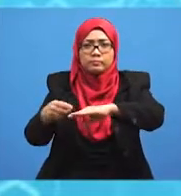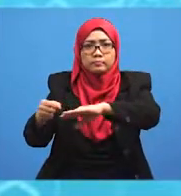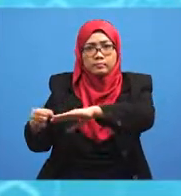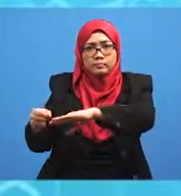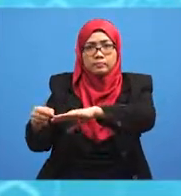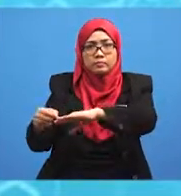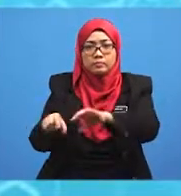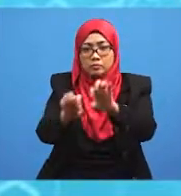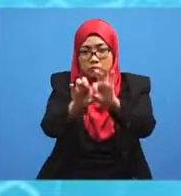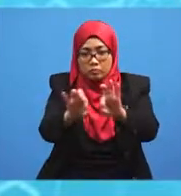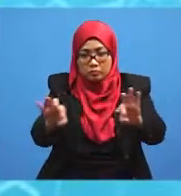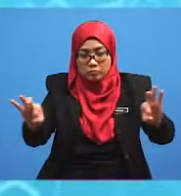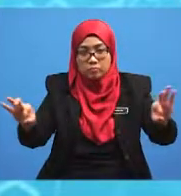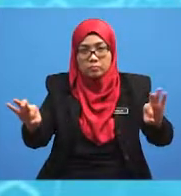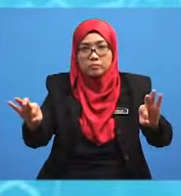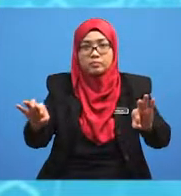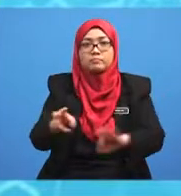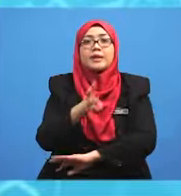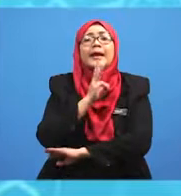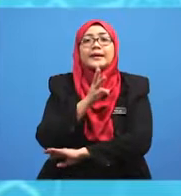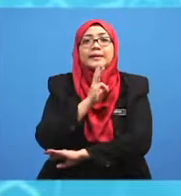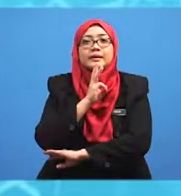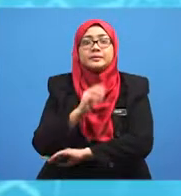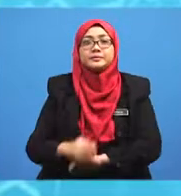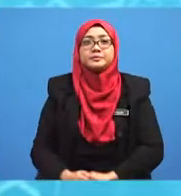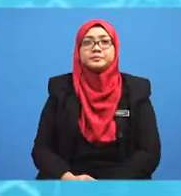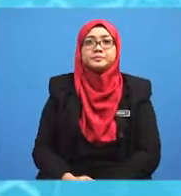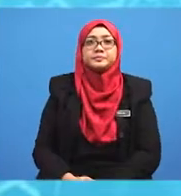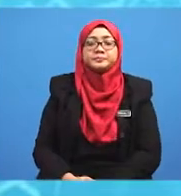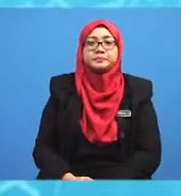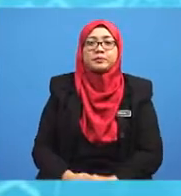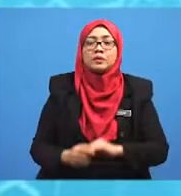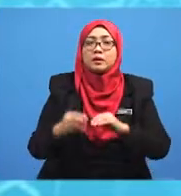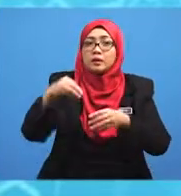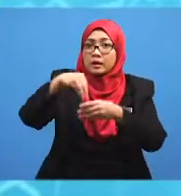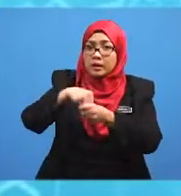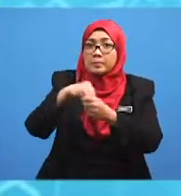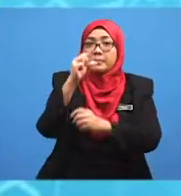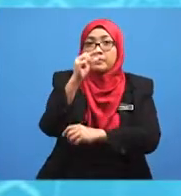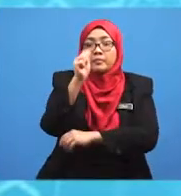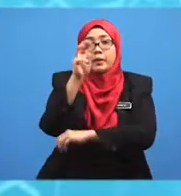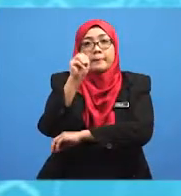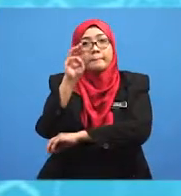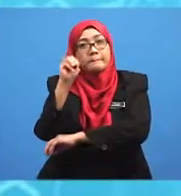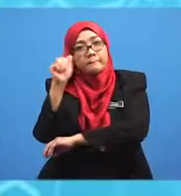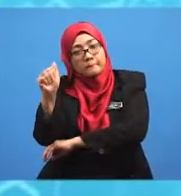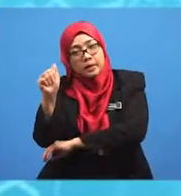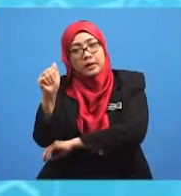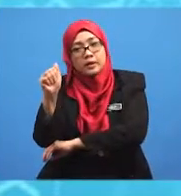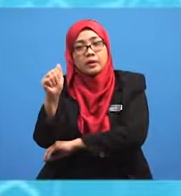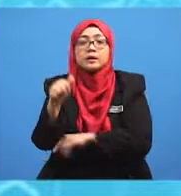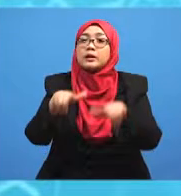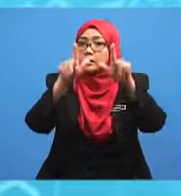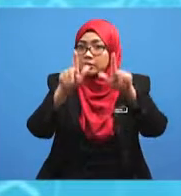saluran paip. Sinaran gamma dari sumber kolbat 60 yang besar diletakkan